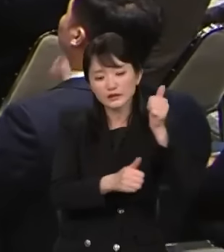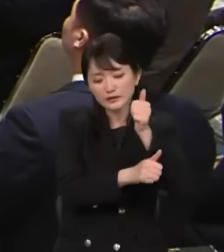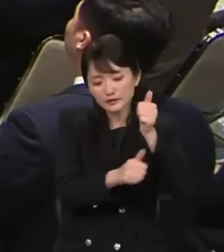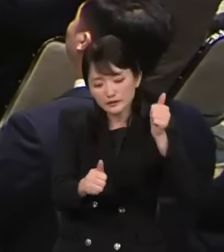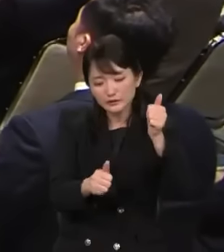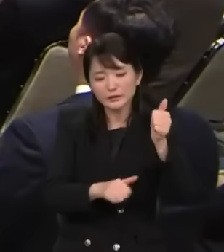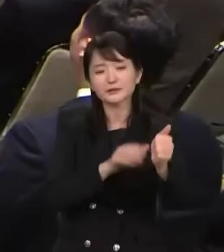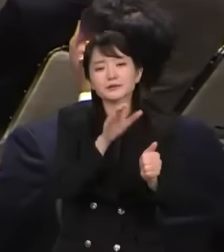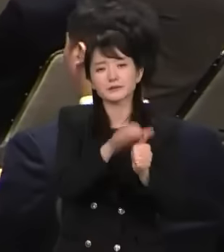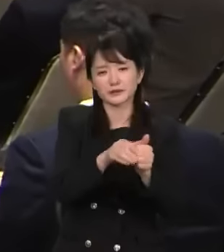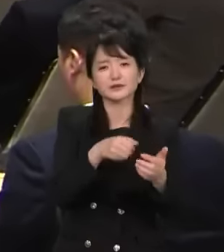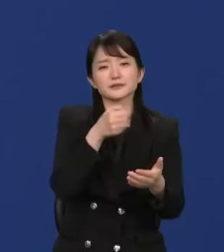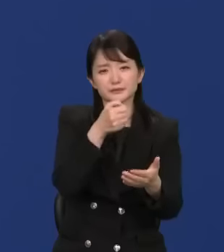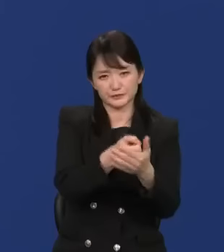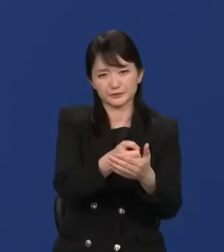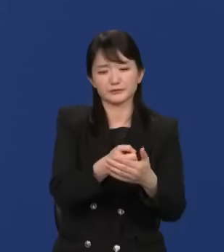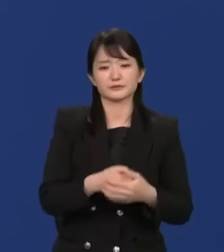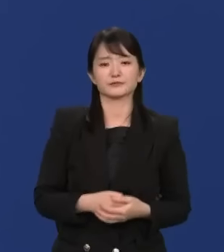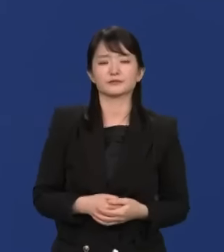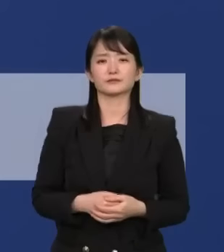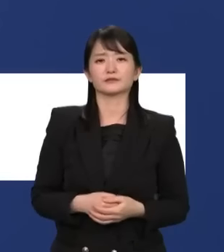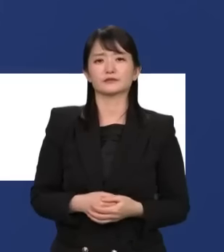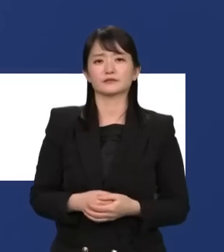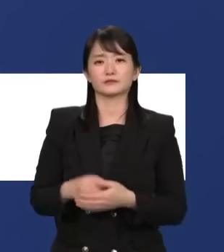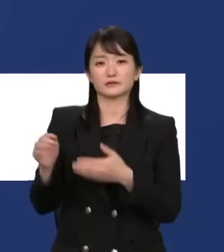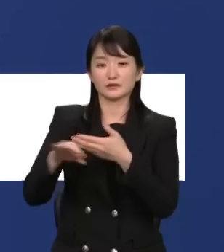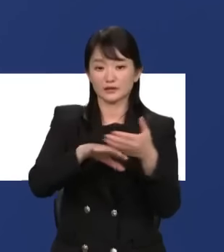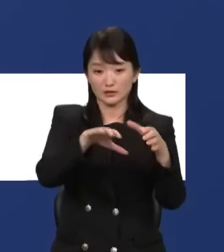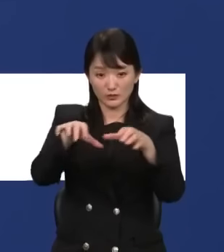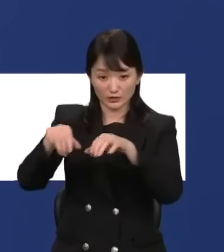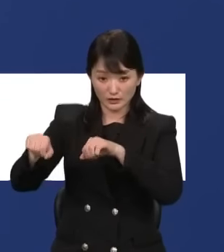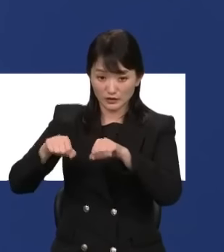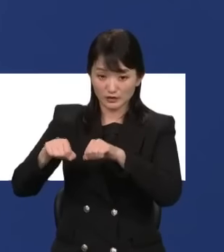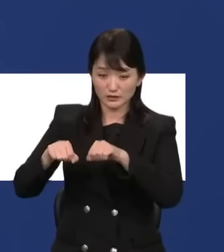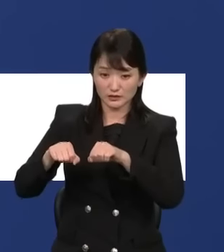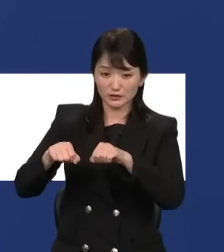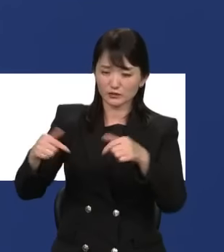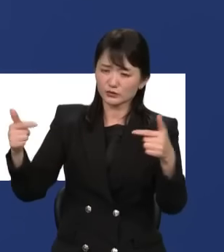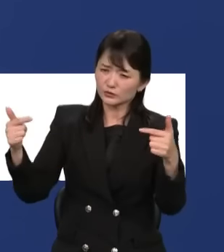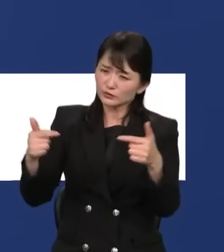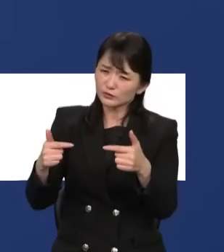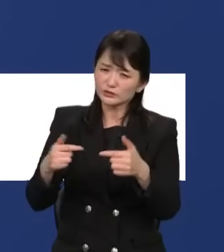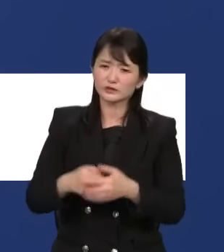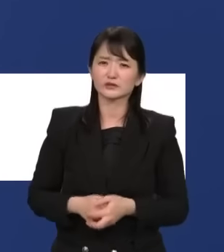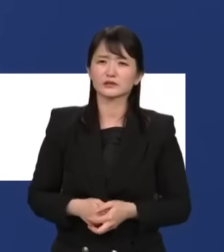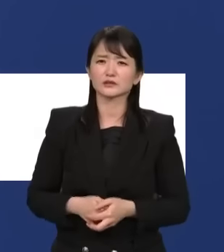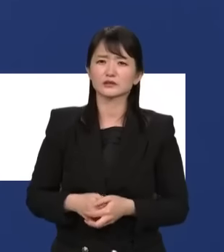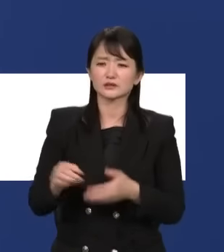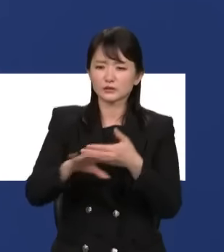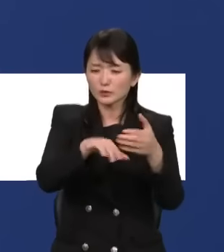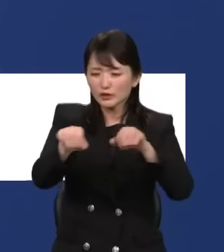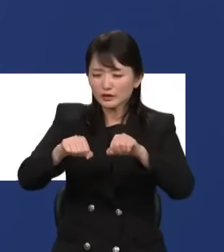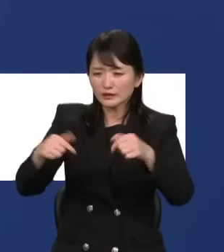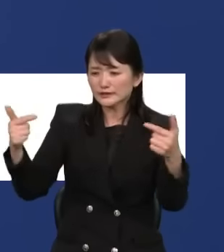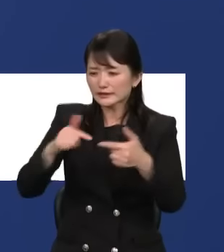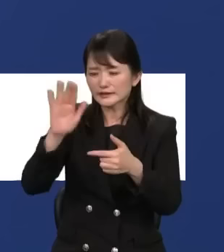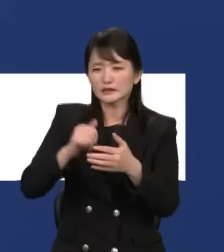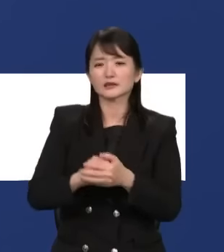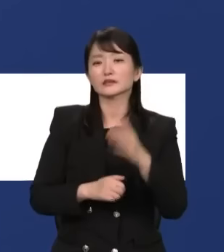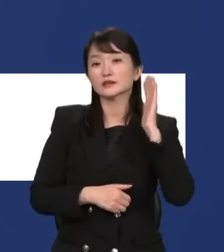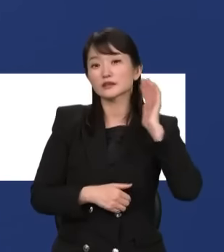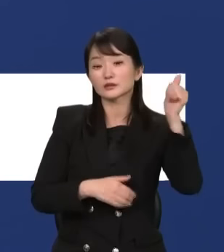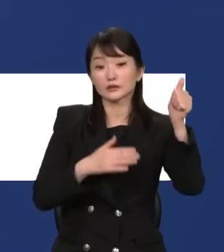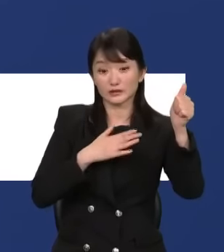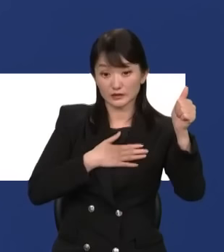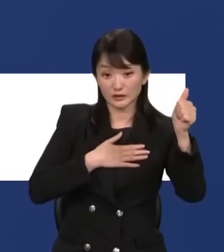참모들이 판단하겠다고 했습니다. 대외 활동을 이미 뭐 좀 자제 내지는 자제가 아니라 대통령인 저나